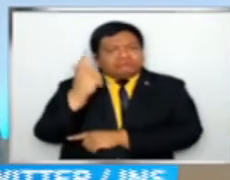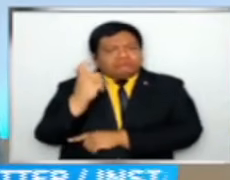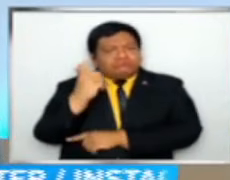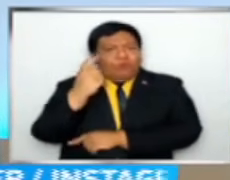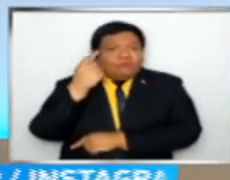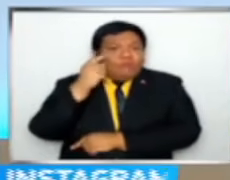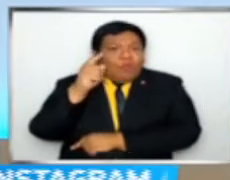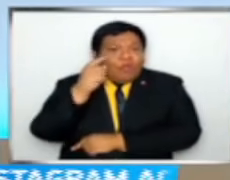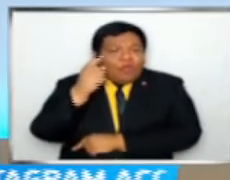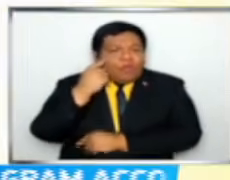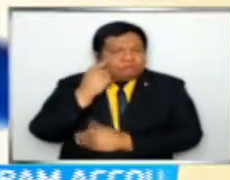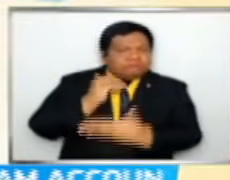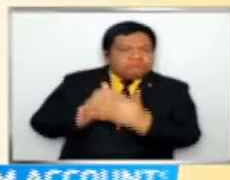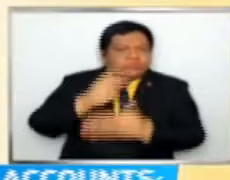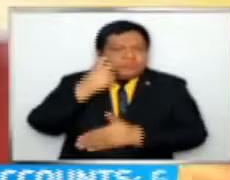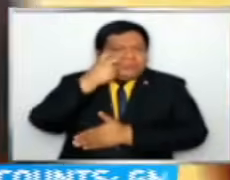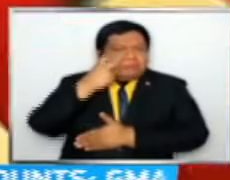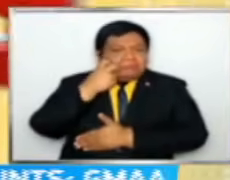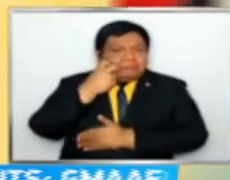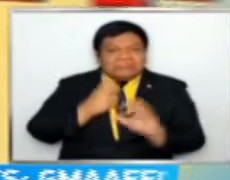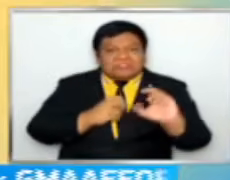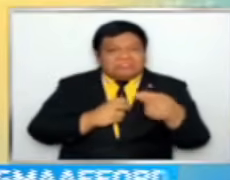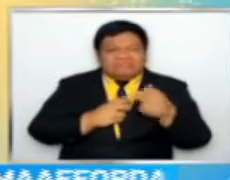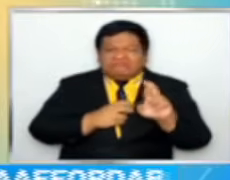hatid ni Mav Gonzalez.